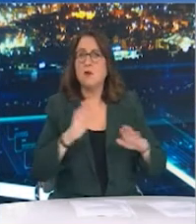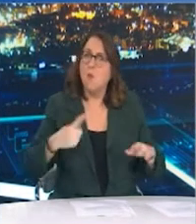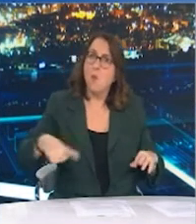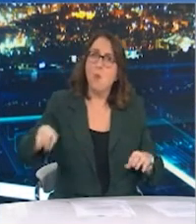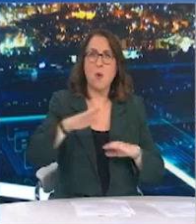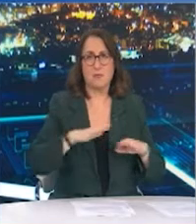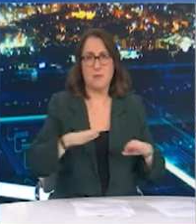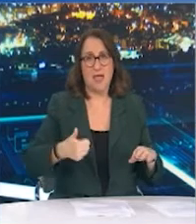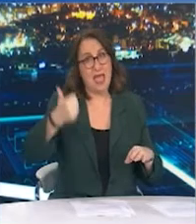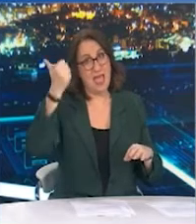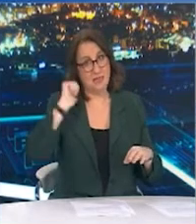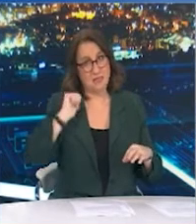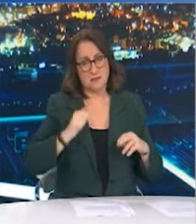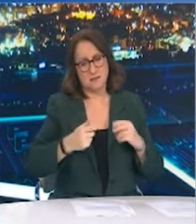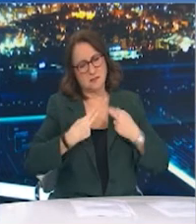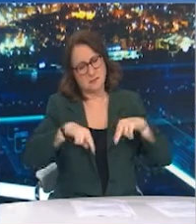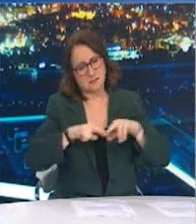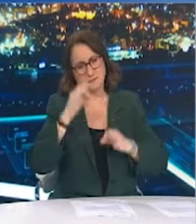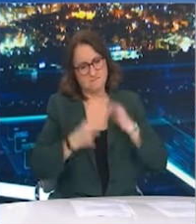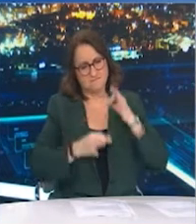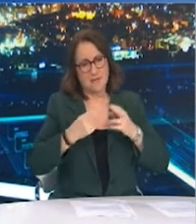μας, συζητήθηκε εάν θα πρέπει